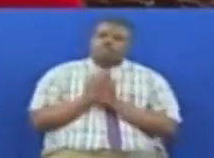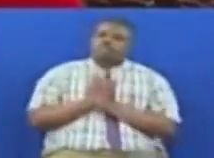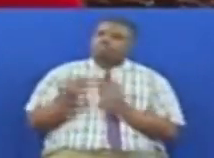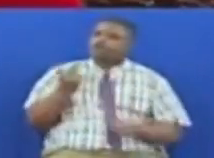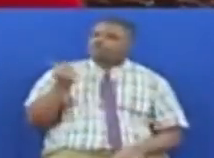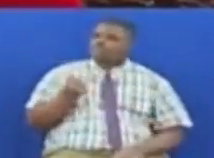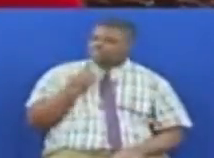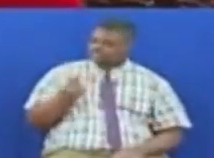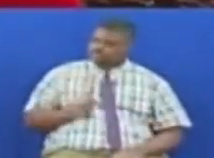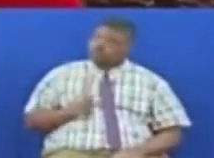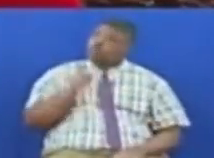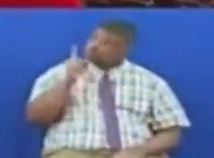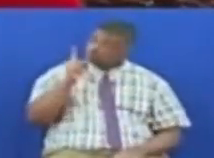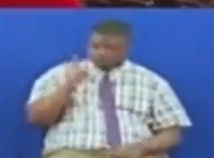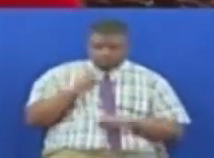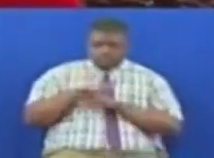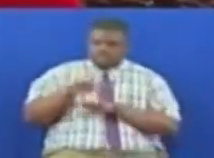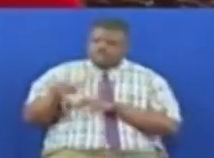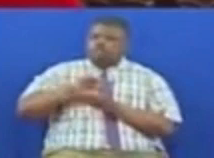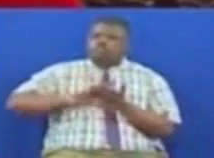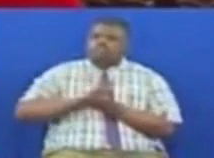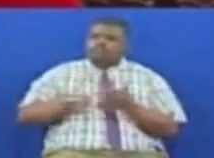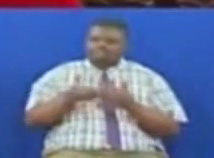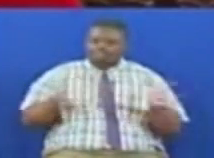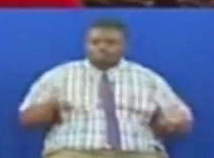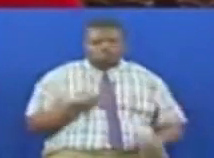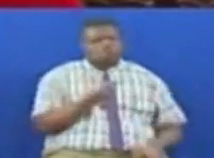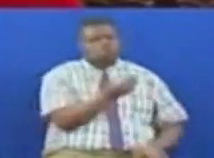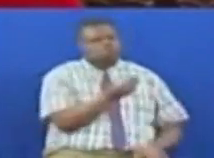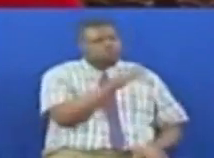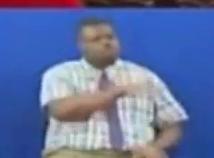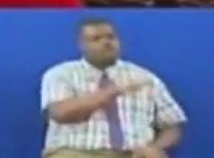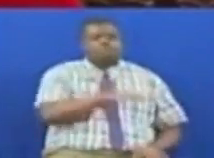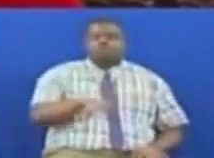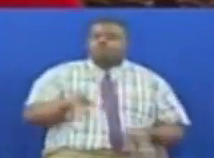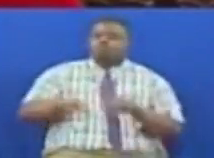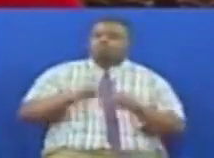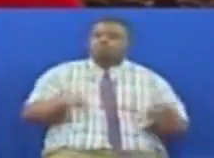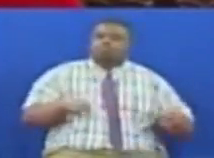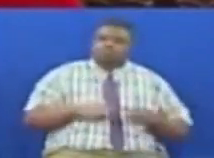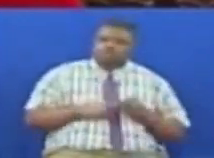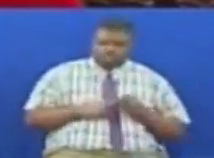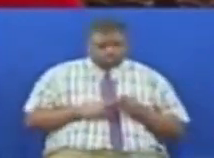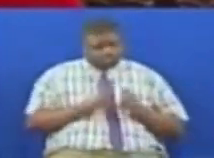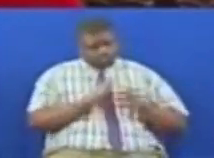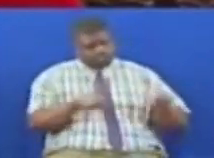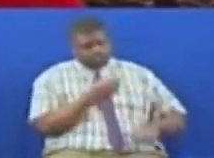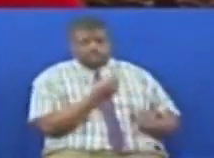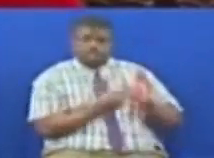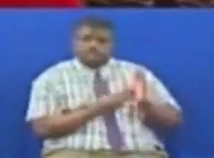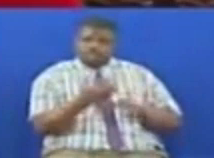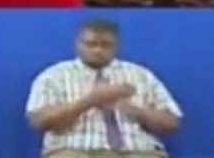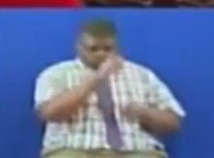Tanzania zilizotajwa hapo juu zinaeleza msingi wa kufungua shauri katika mazingira tofauti. Wakati ibara 26 ibara ndogo ya 2 inahusu